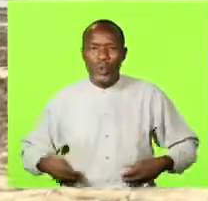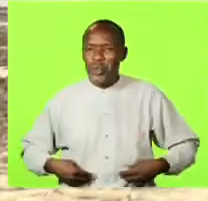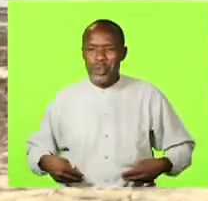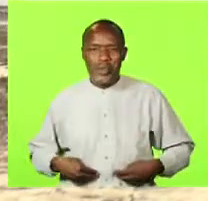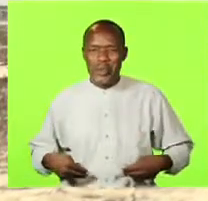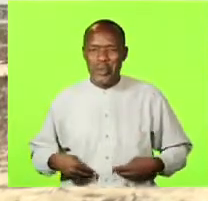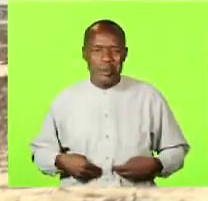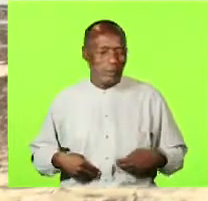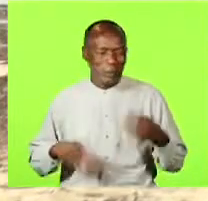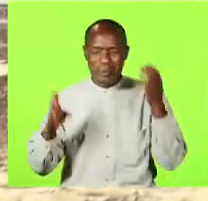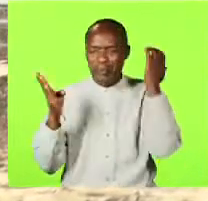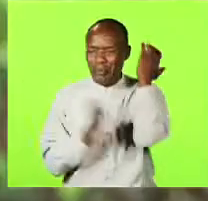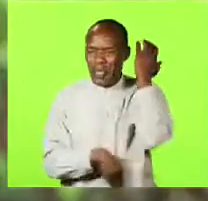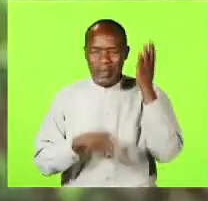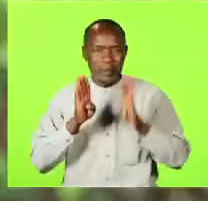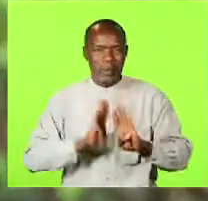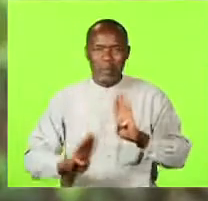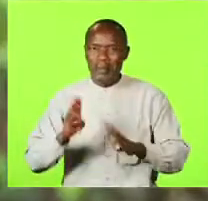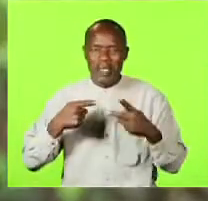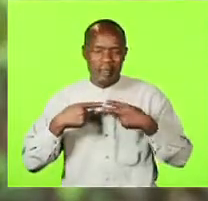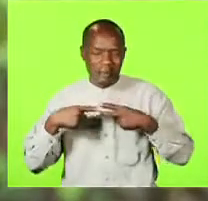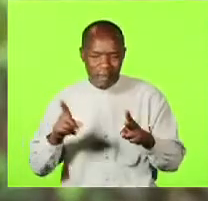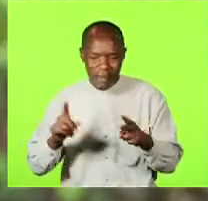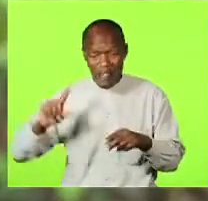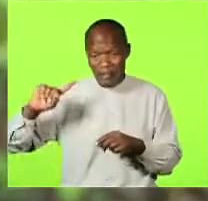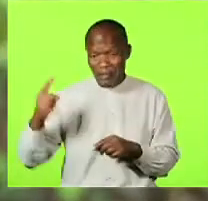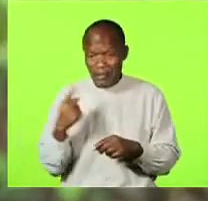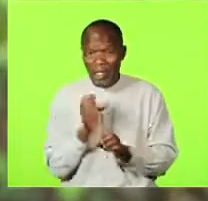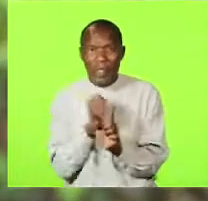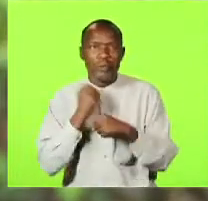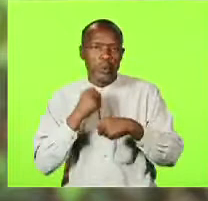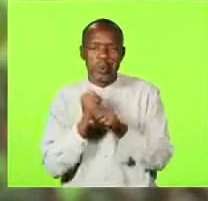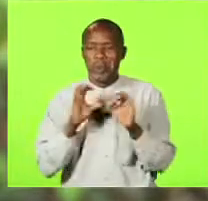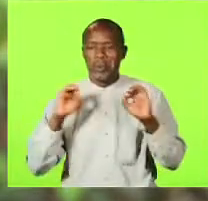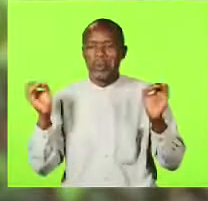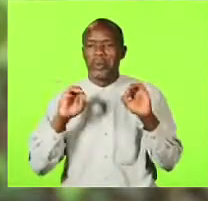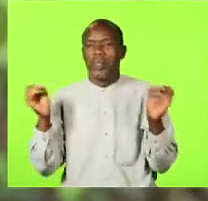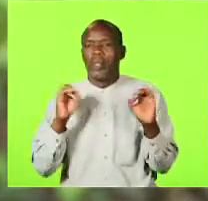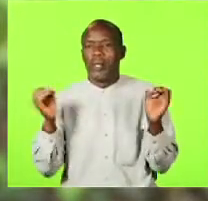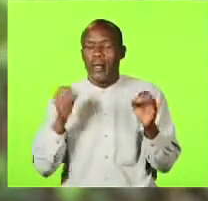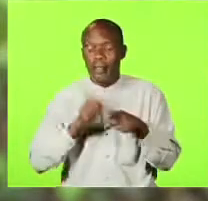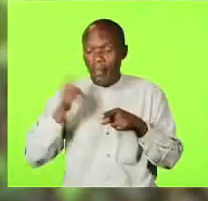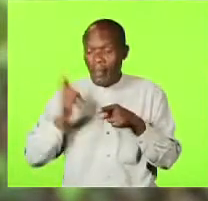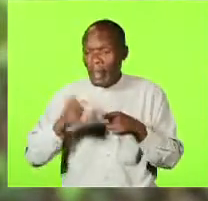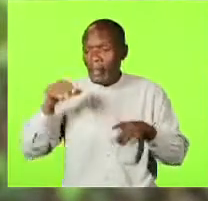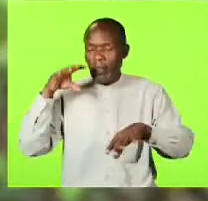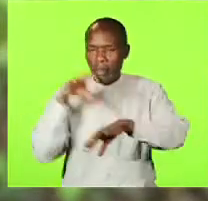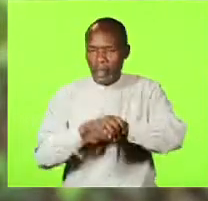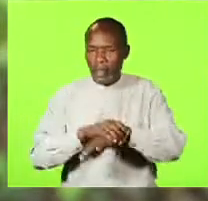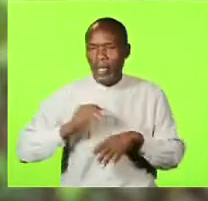na ukosifu mwanzo wa makazi. Kwa sababu, wakipata pia wanawake awingi mapesa watotu adogu adogu.